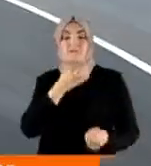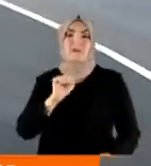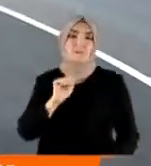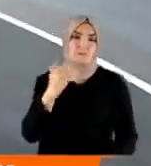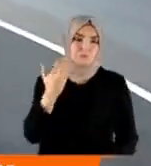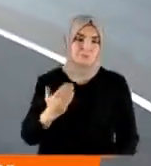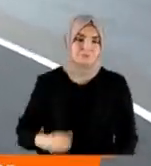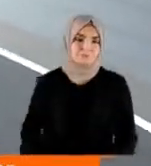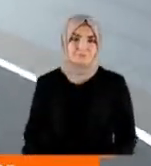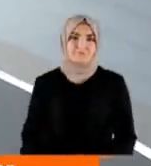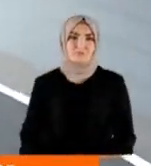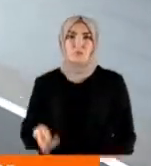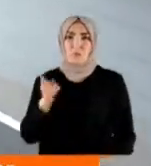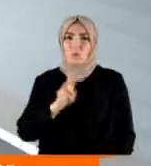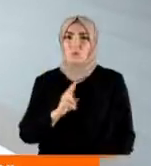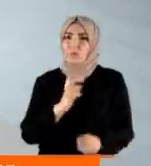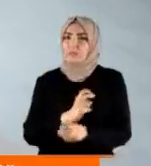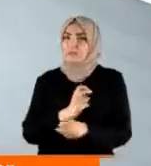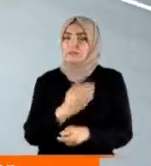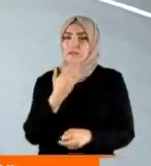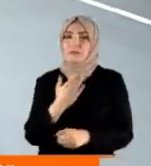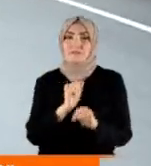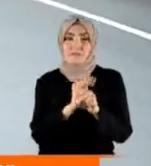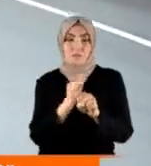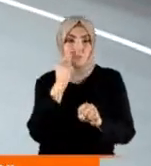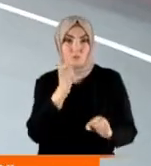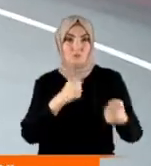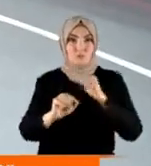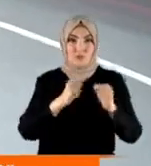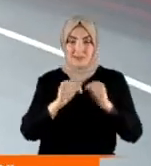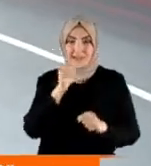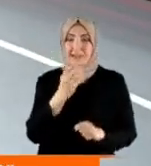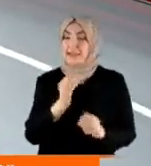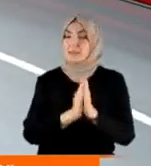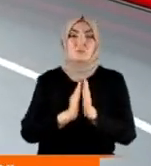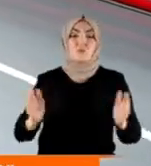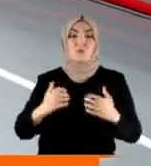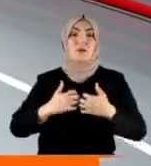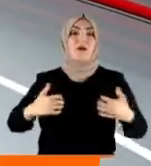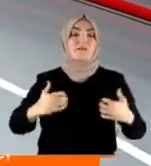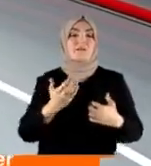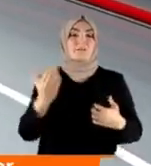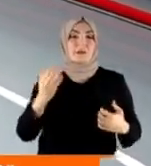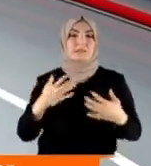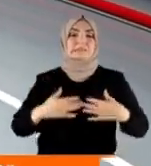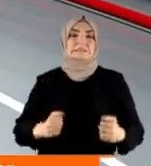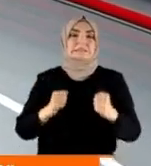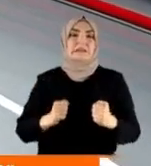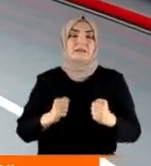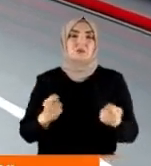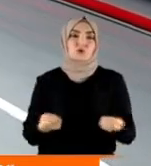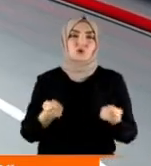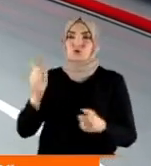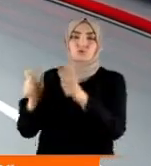Ölümcül virüse karşı verdiğimiz savaşın en büyük kahramanları kuşkusuz sağlık çalışanları. Salgın boyunca ailesinden, çocuklarından